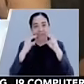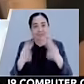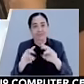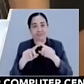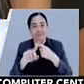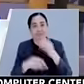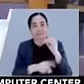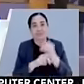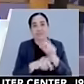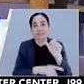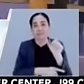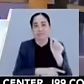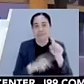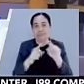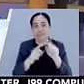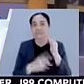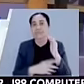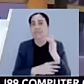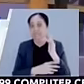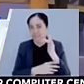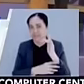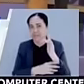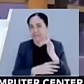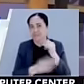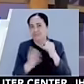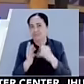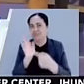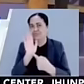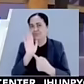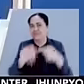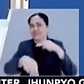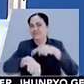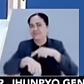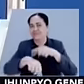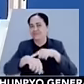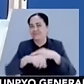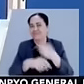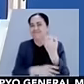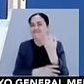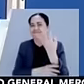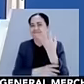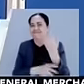to 25 sa It's Showtime, 15.